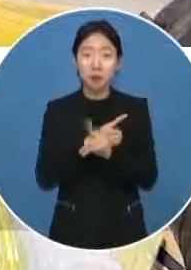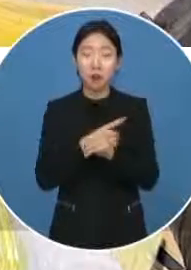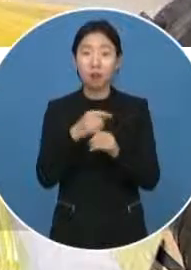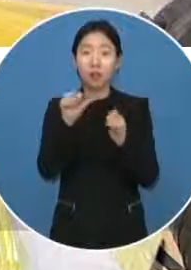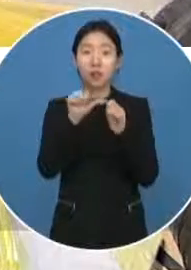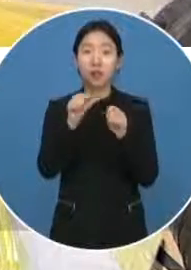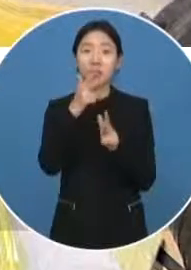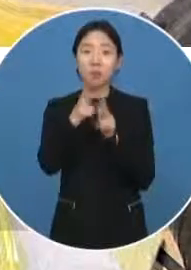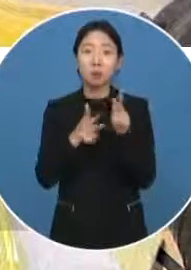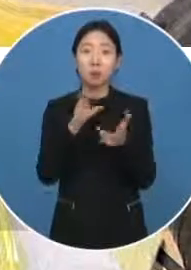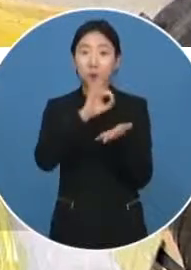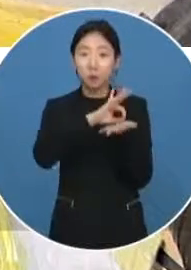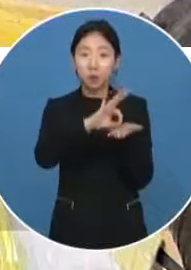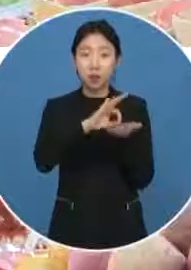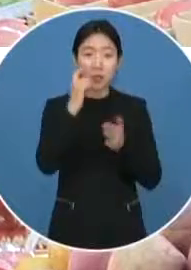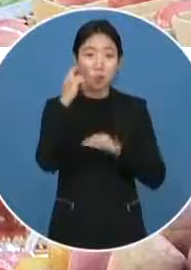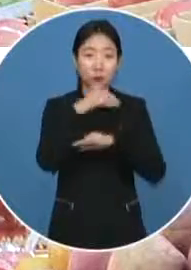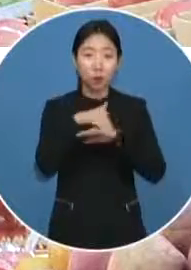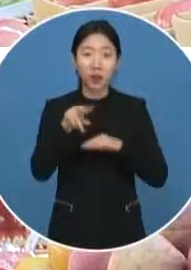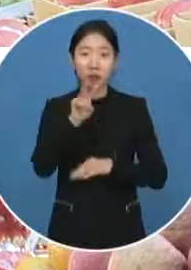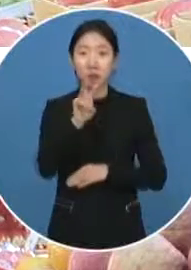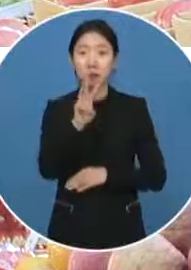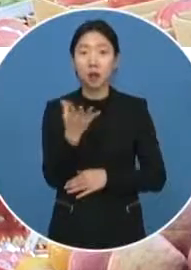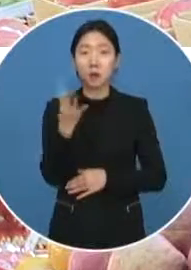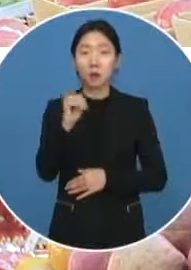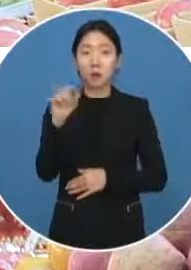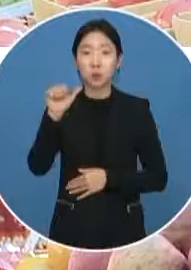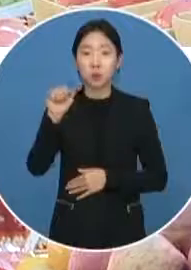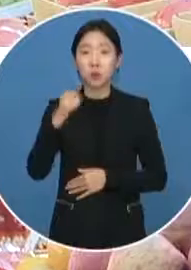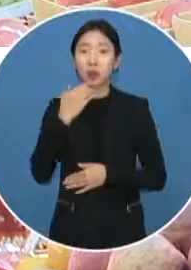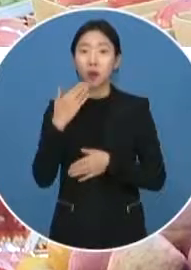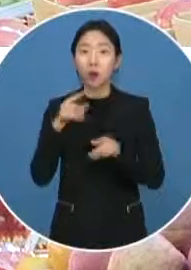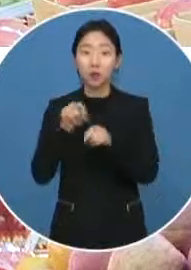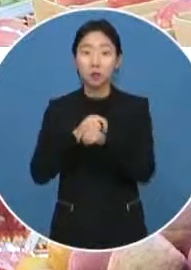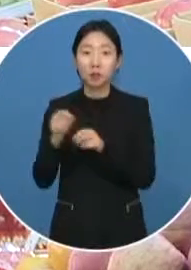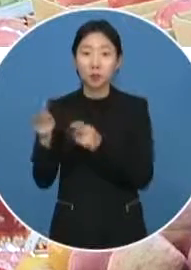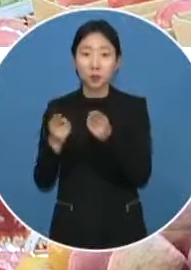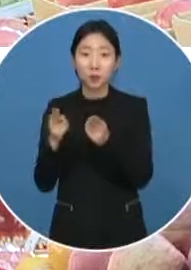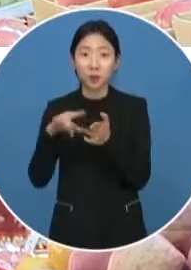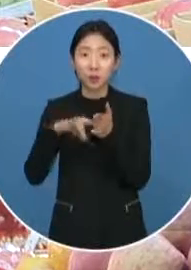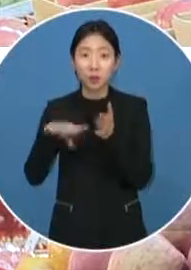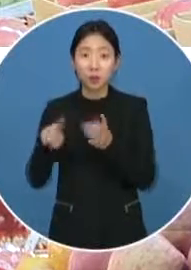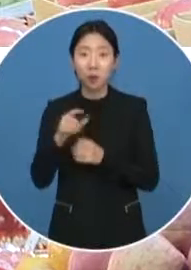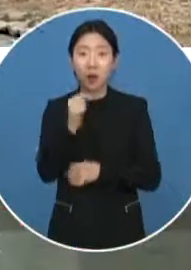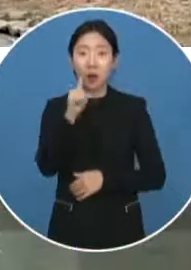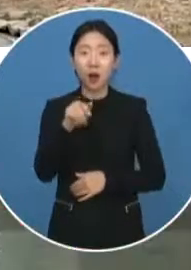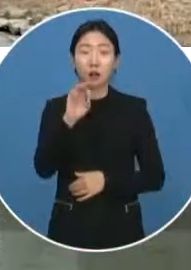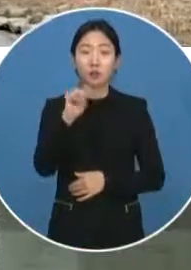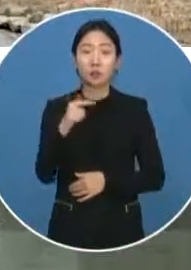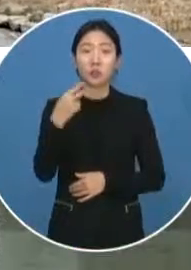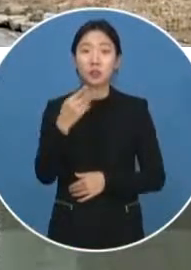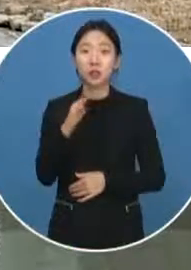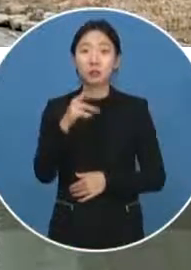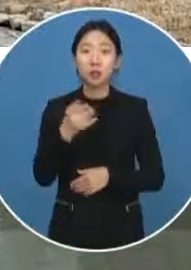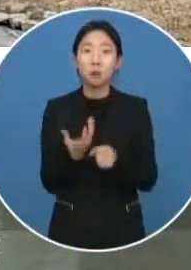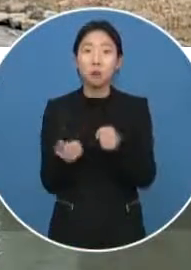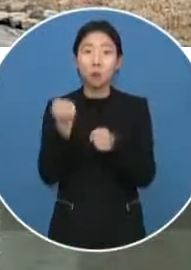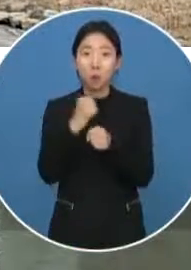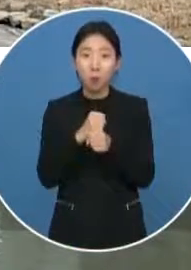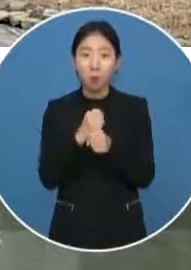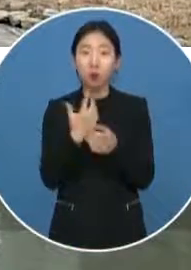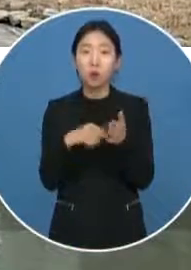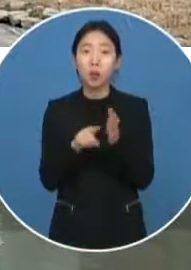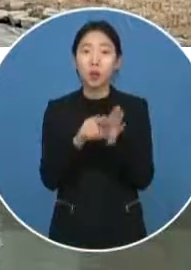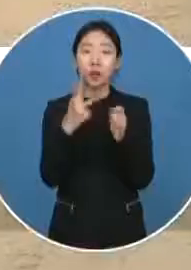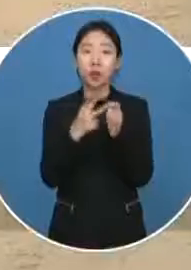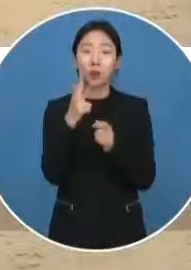5개 사업에 투입될 예정이며 23억 5천만 원 규모의 경기로 특별 조정 2부 금은 하군 숙지 등의 복원